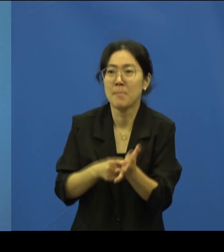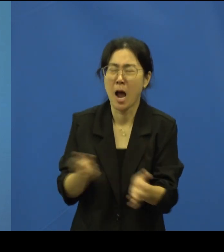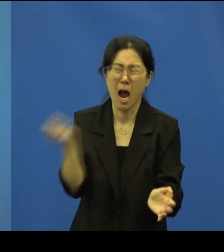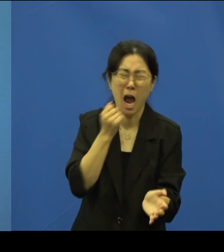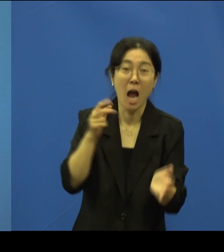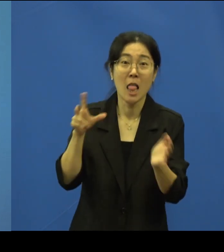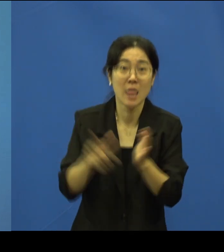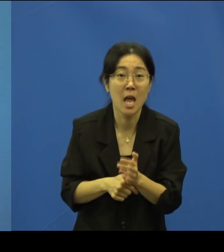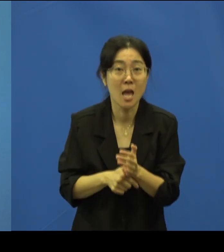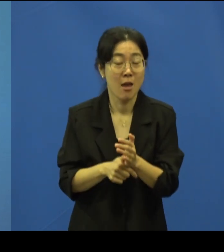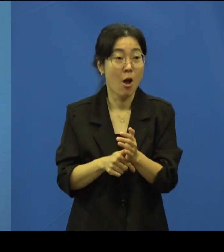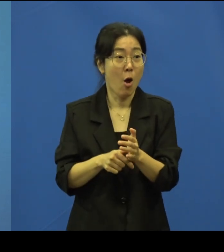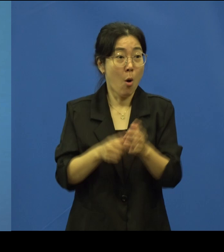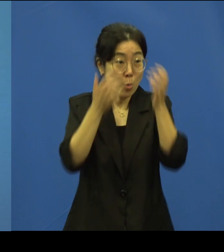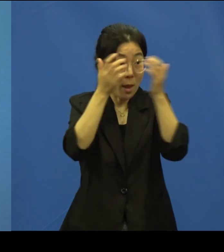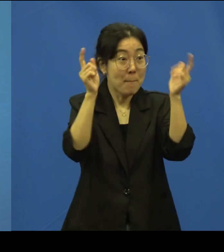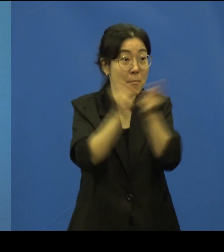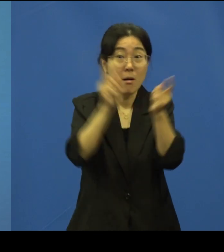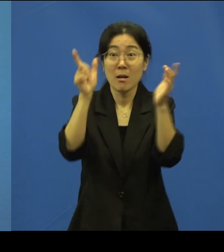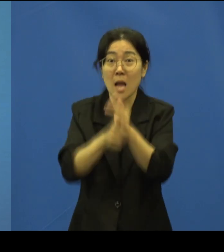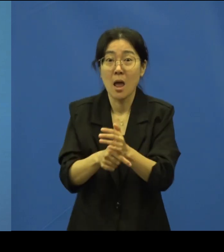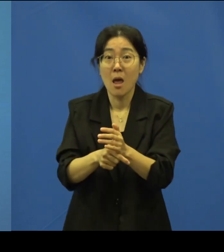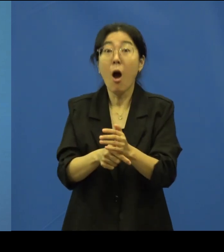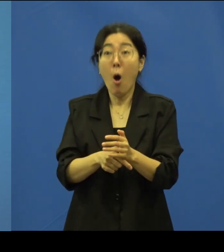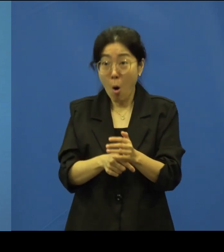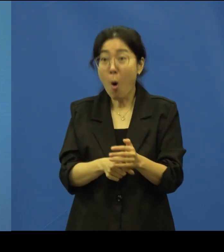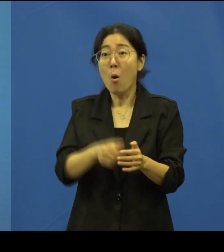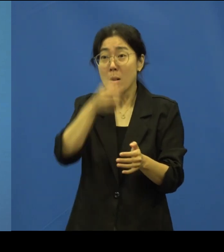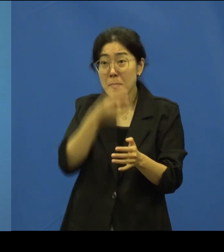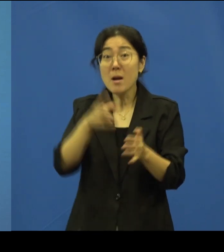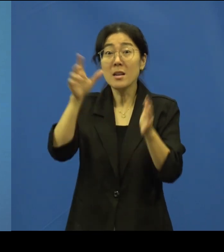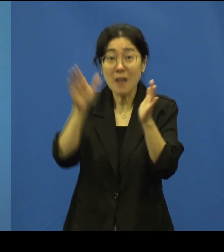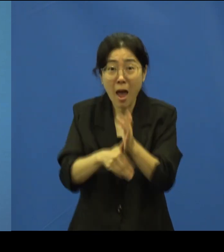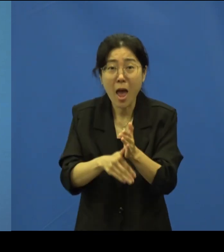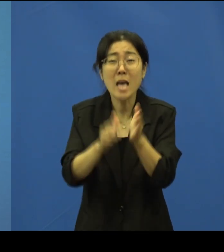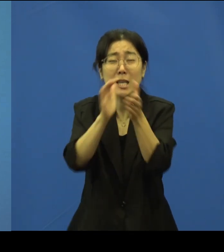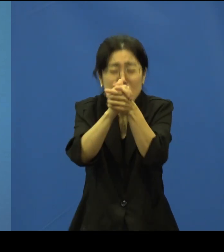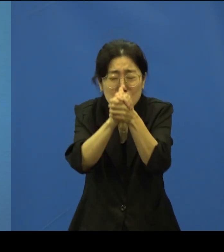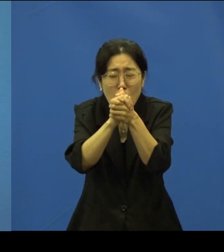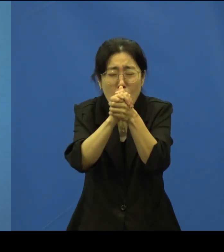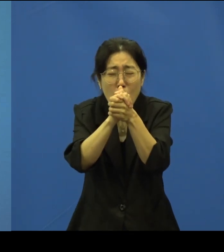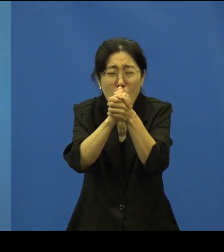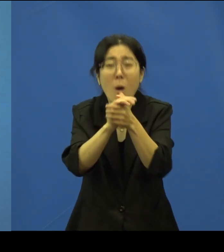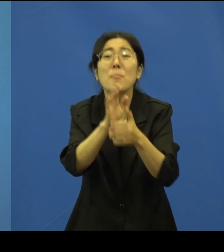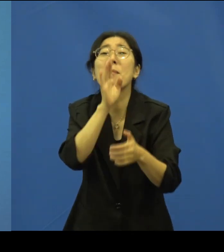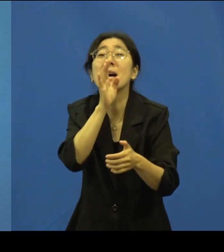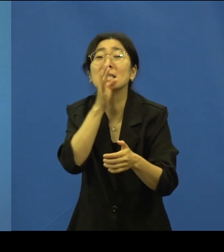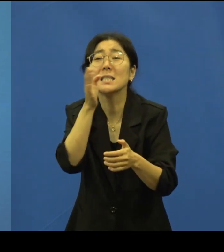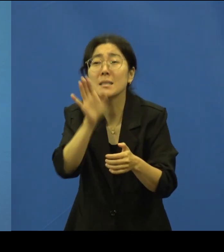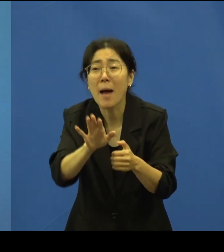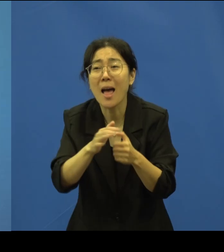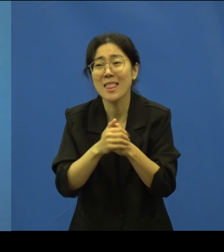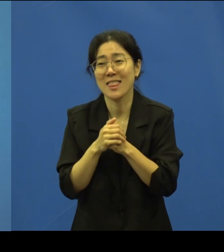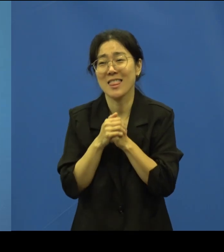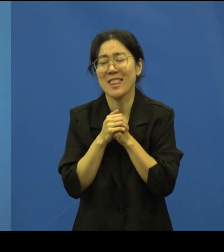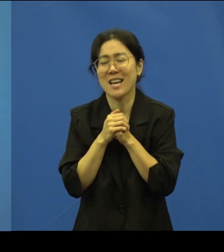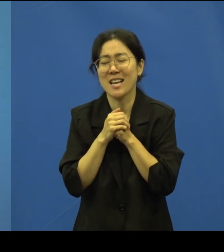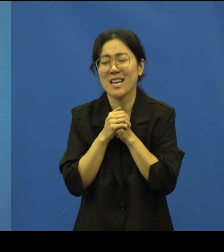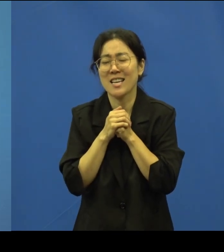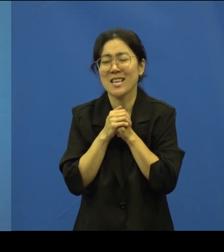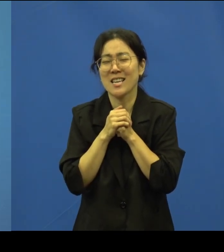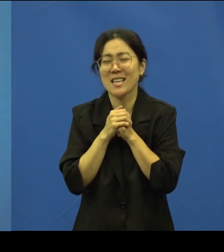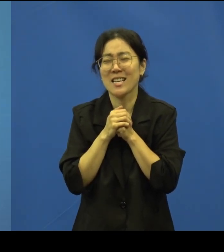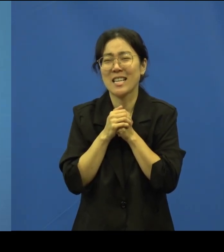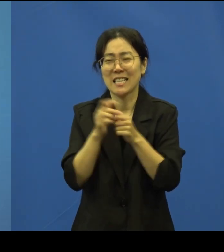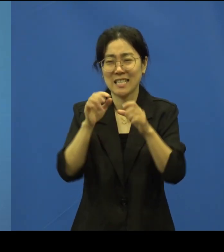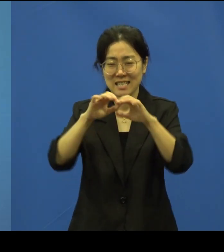때 기도하라고 성경이 그렇게 되어 있습니다. 그런데 성경은 고난의 때에만 기도하는 것이 아니라 기도에 대한 수식어가